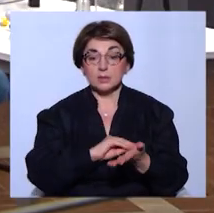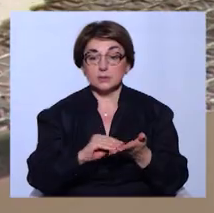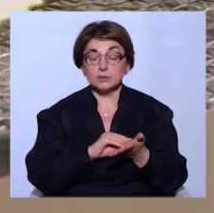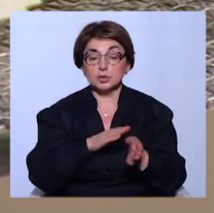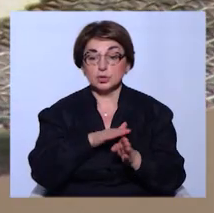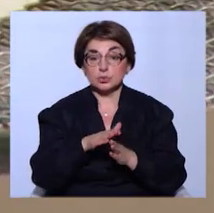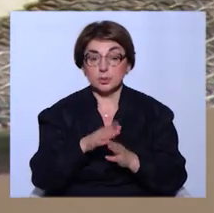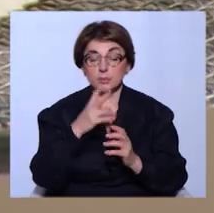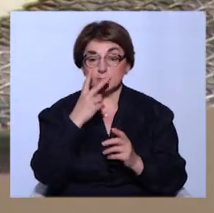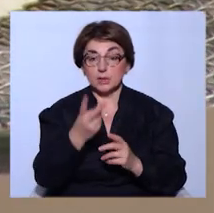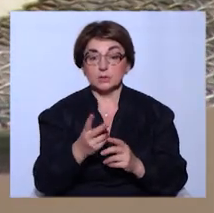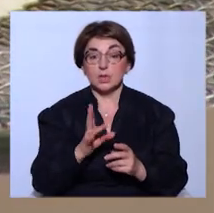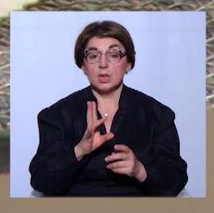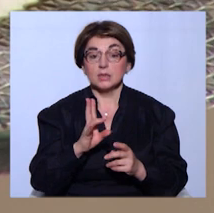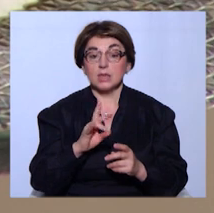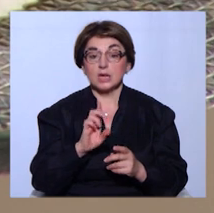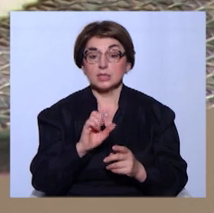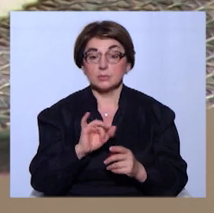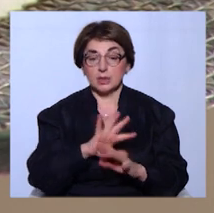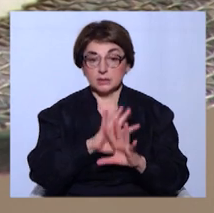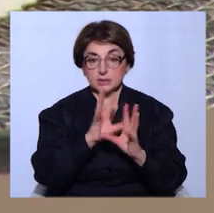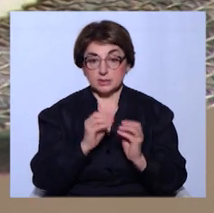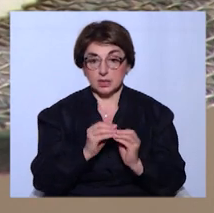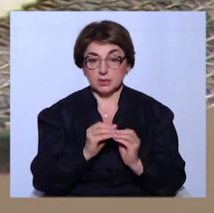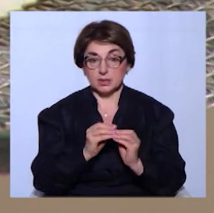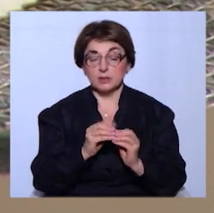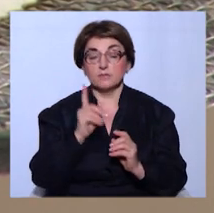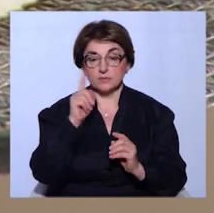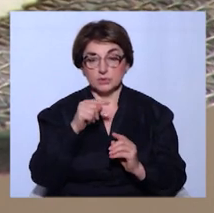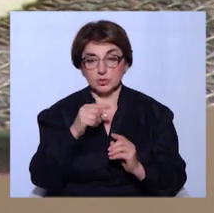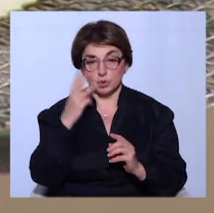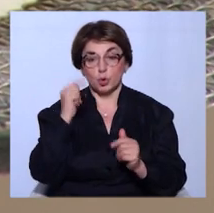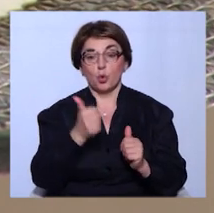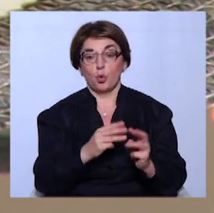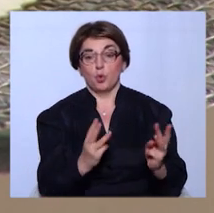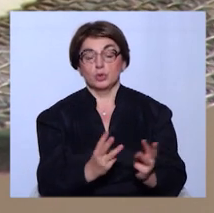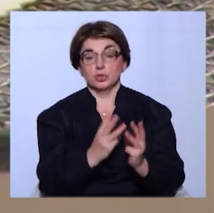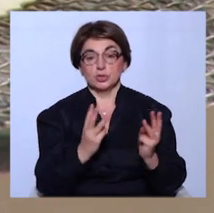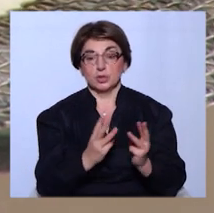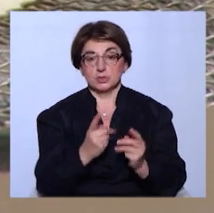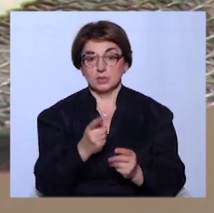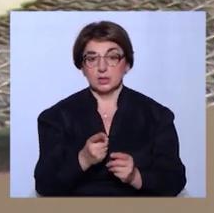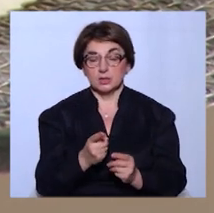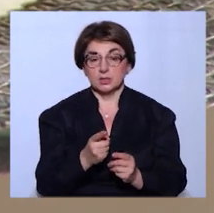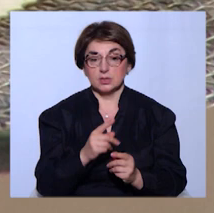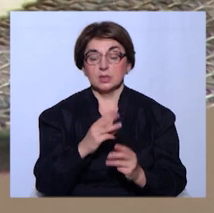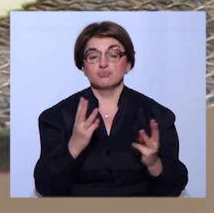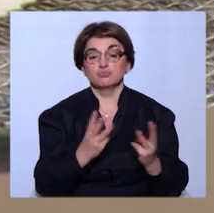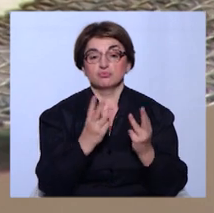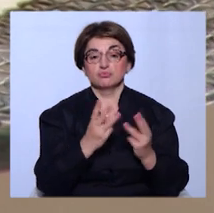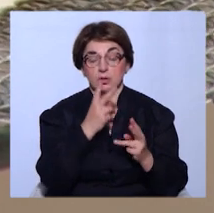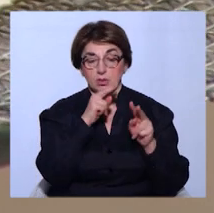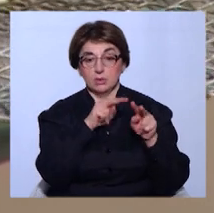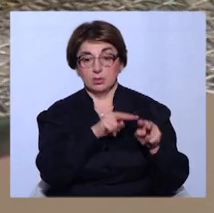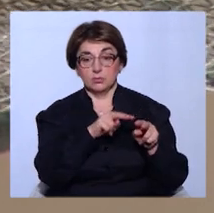გაჩვენოთ საერთოდ ნახშირი როგორ იწვის და სანამ ისწვას დააკვირდებოდეთ ჩვენ